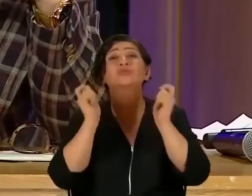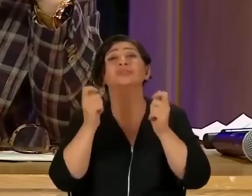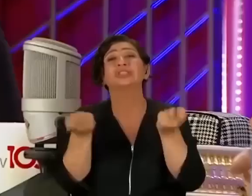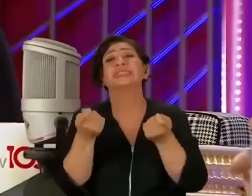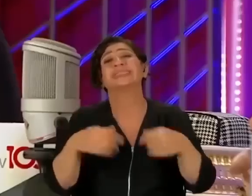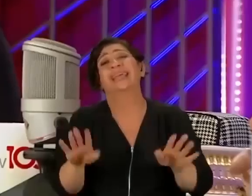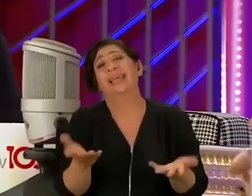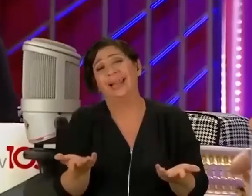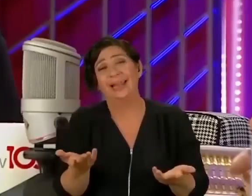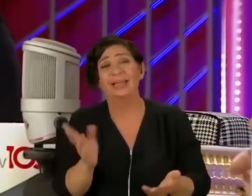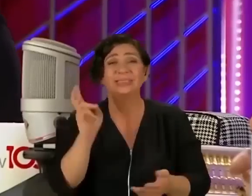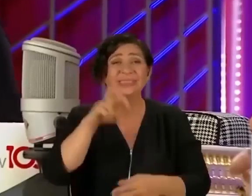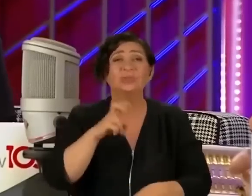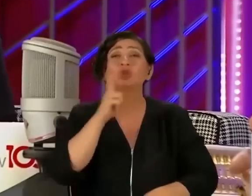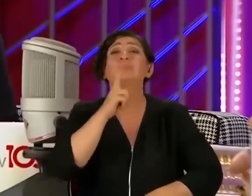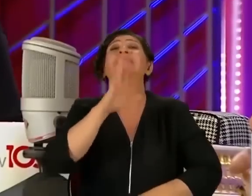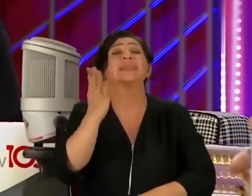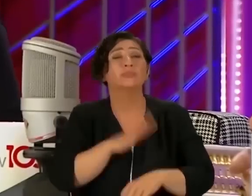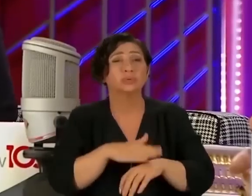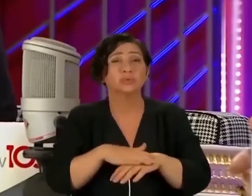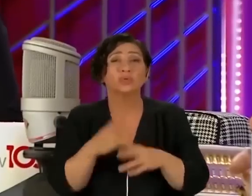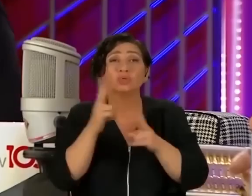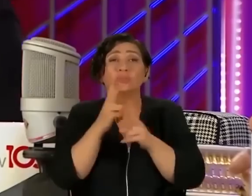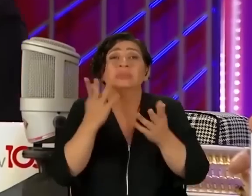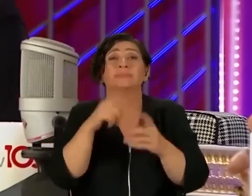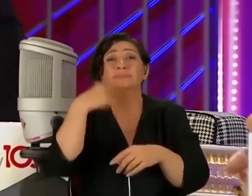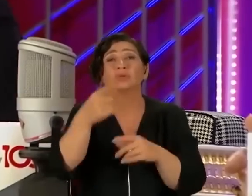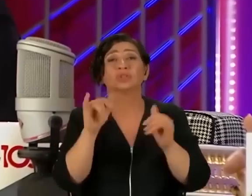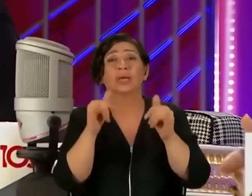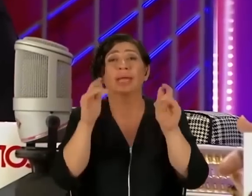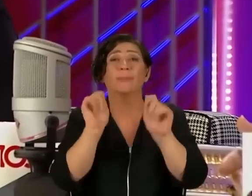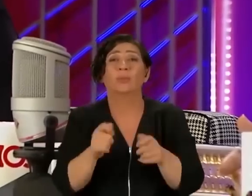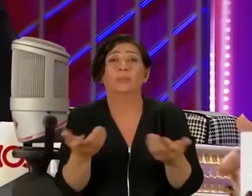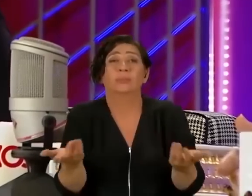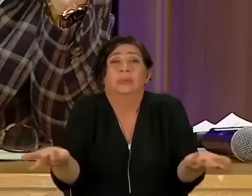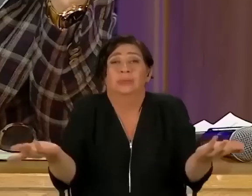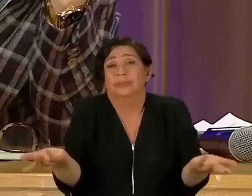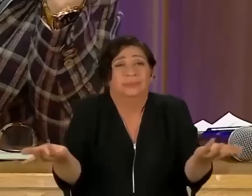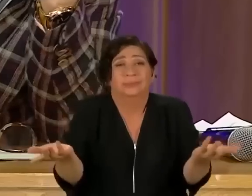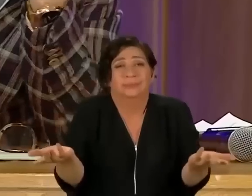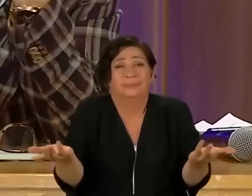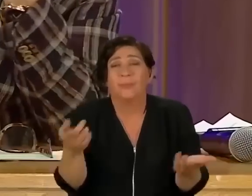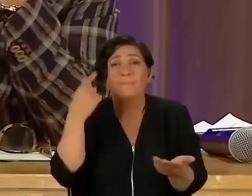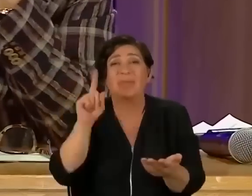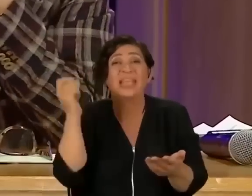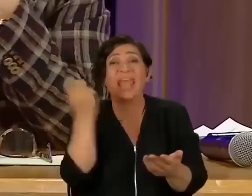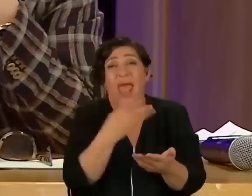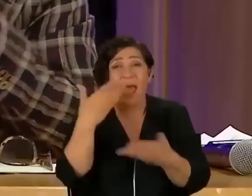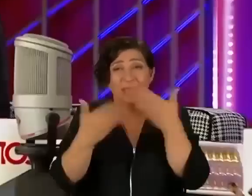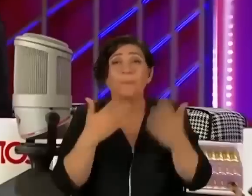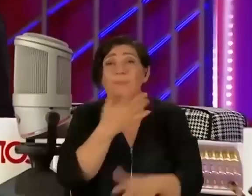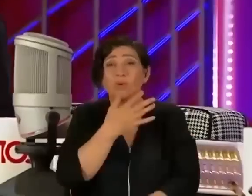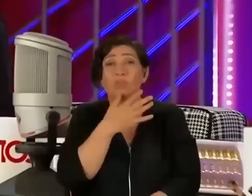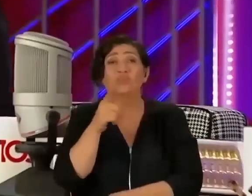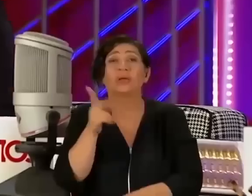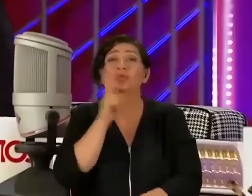değil yani. Yani öyle diyorlar hani çıktın gülünmezse ne yapıyorsun? Gülünmezse bir sonraki şakaya geçiyorum. Yani hani bin kere anlattım. Bin kere